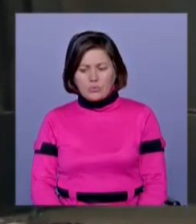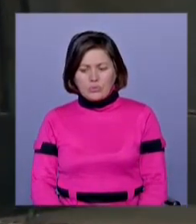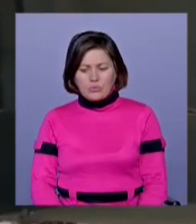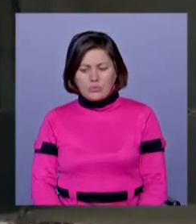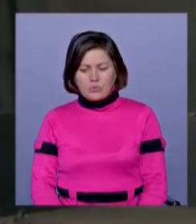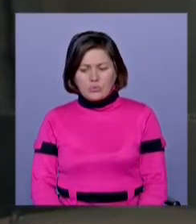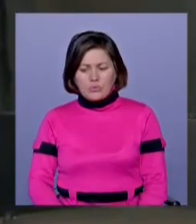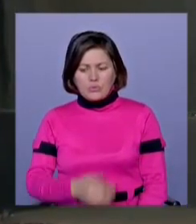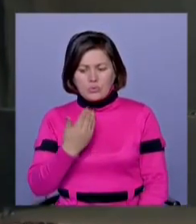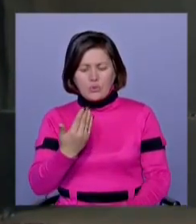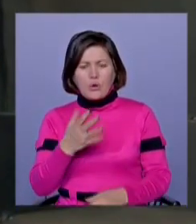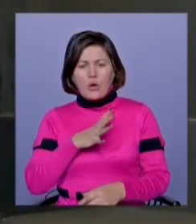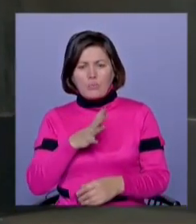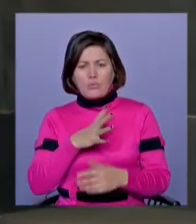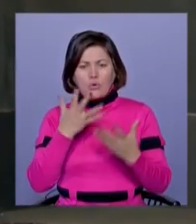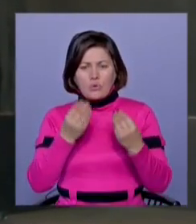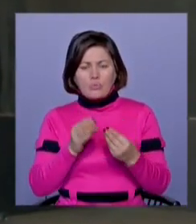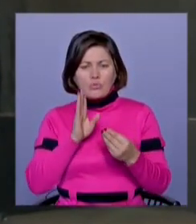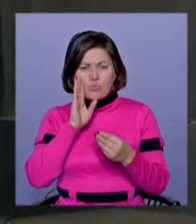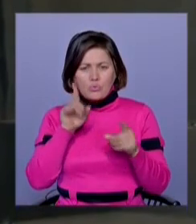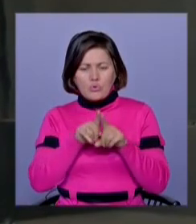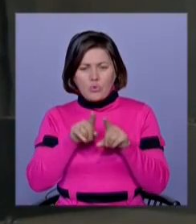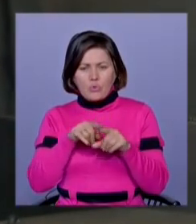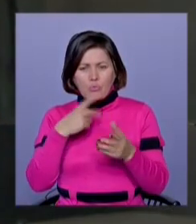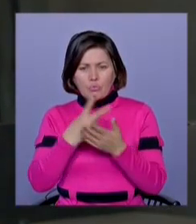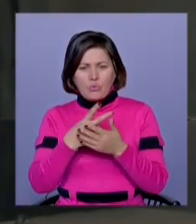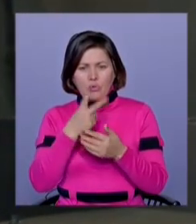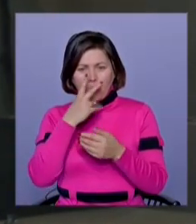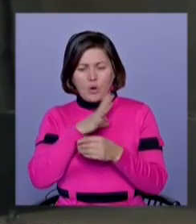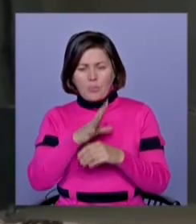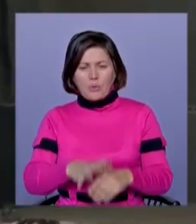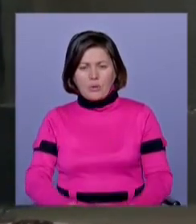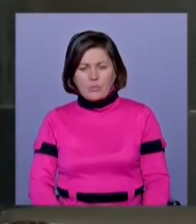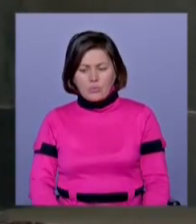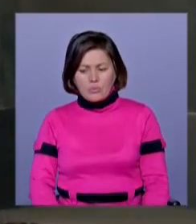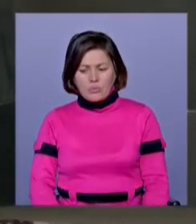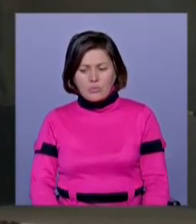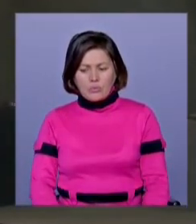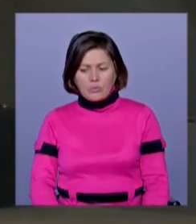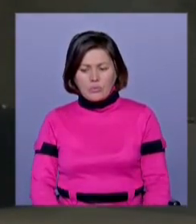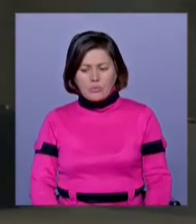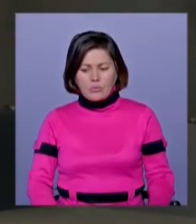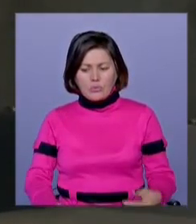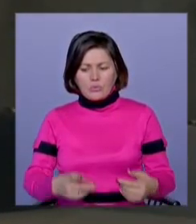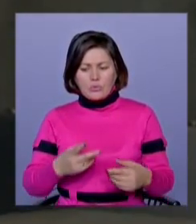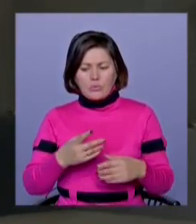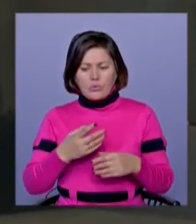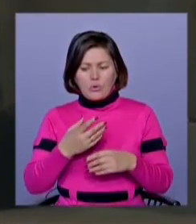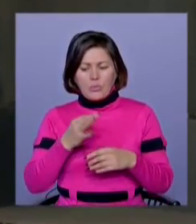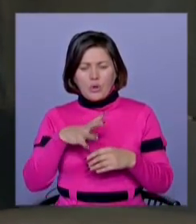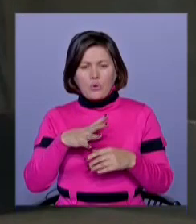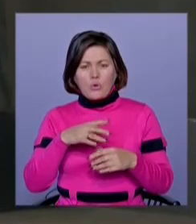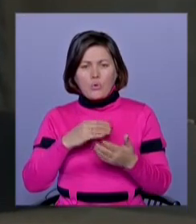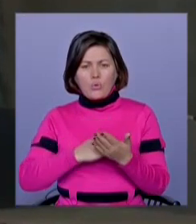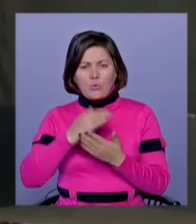Оның сол күні таңда бала құлап қалды. Көрмей қалған оны. Оның денесі жоғарға ғана баланы куртка болғаннан